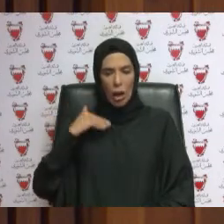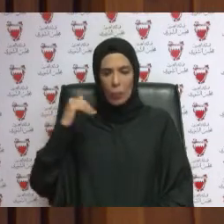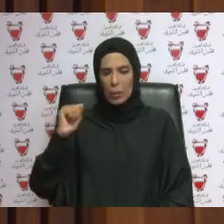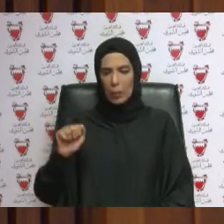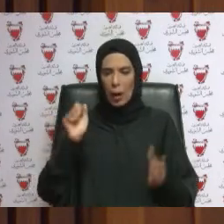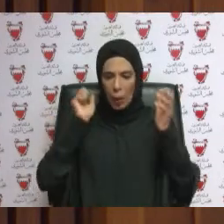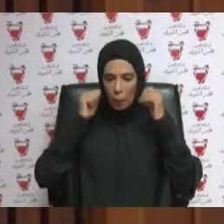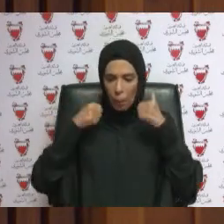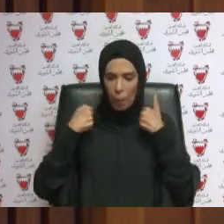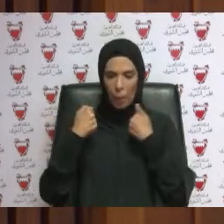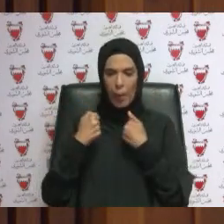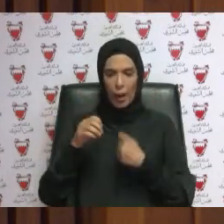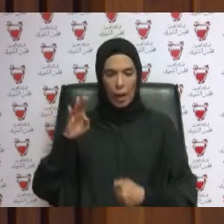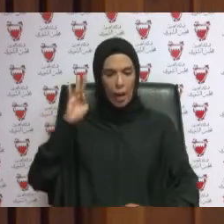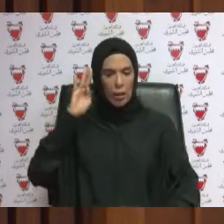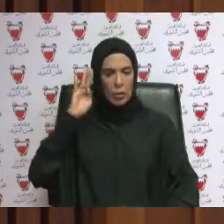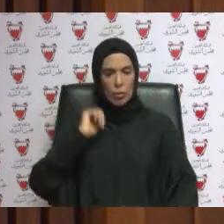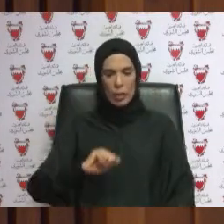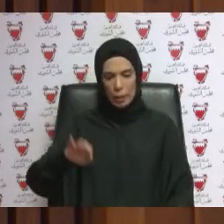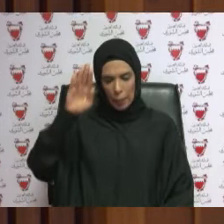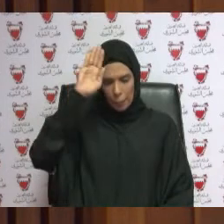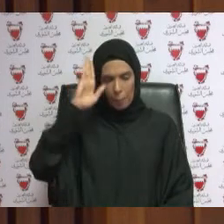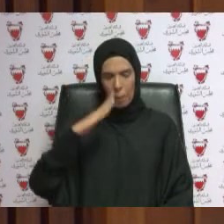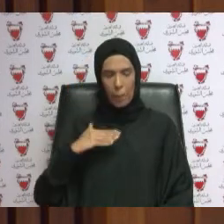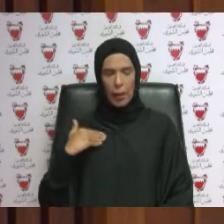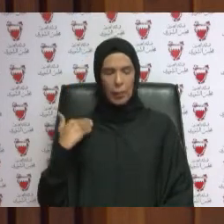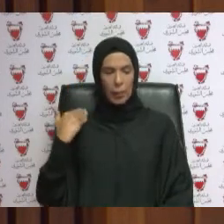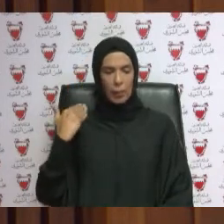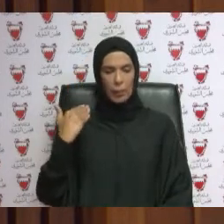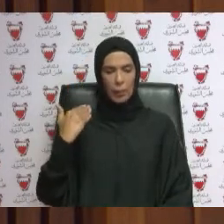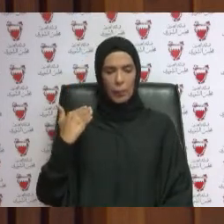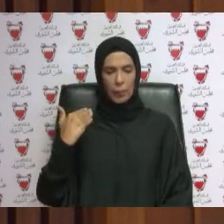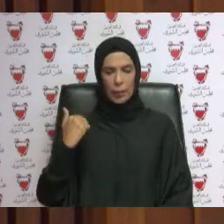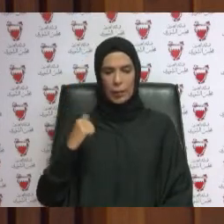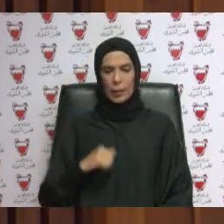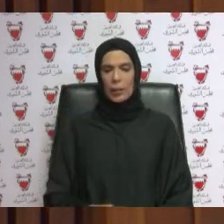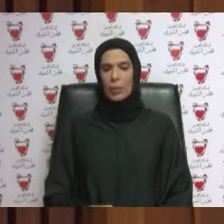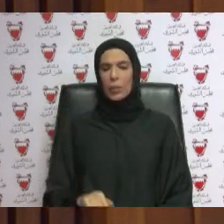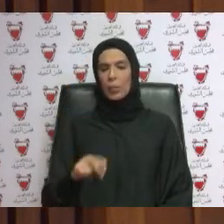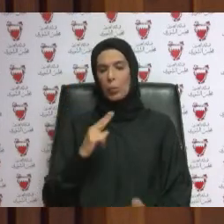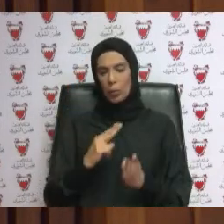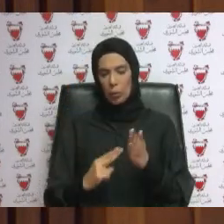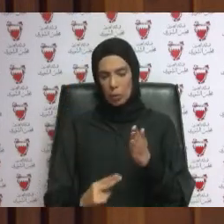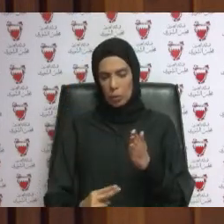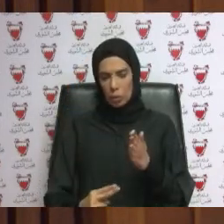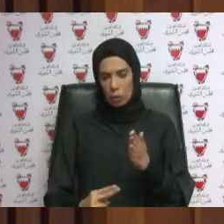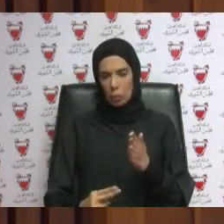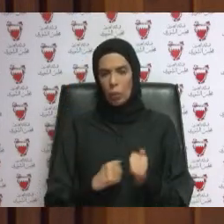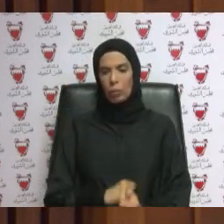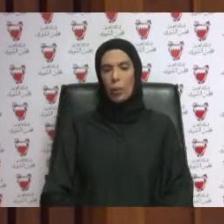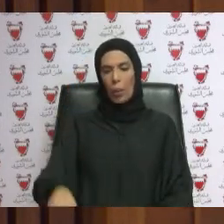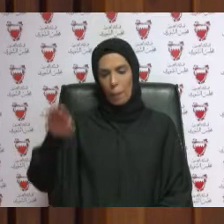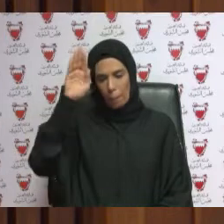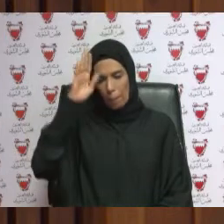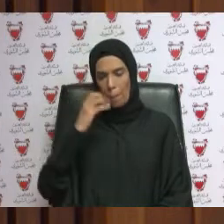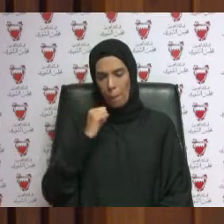صاحبة السمو الأميرة سبيكة بنت إبراهيم آل خليفة رئيسة المجلس الأعلى للمرأة، وهي معتمدة من قبل جلالة الملك حمد بن عيسى آل